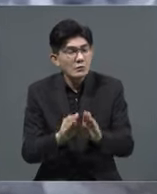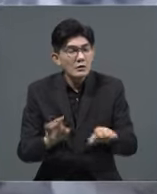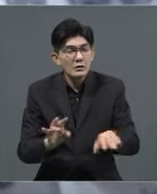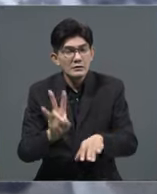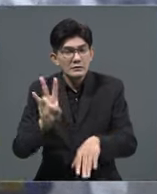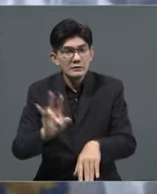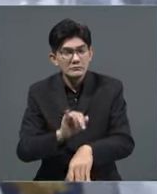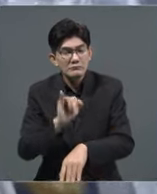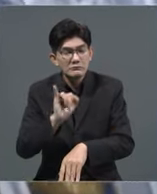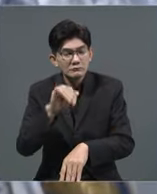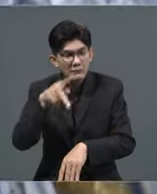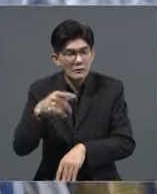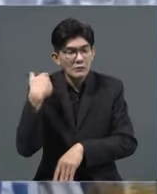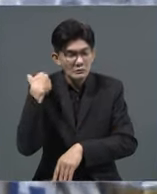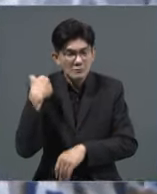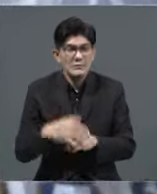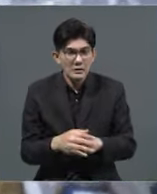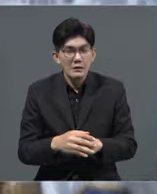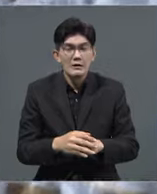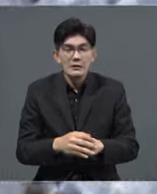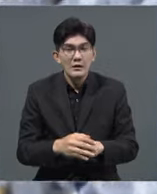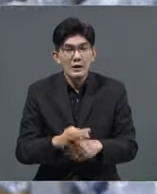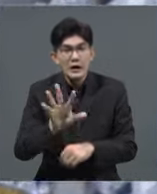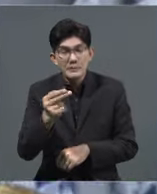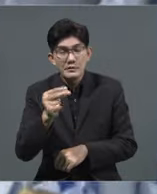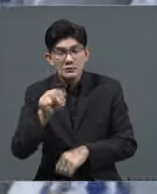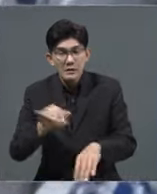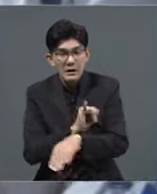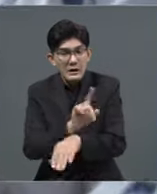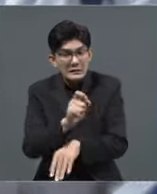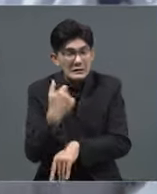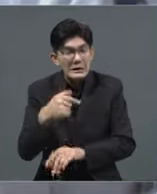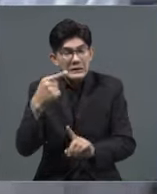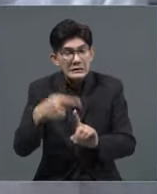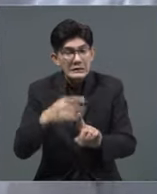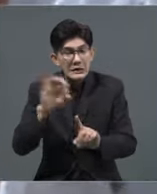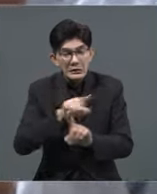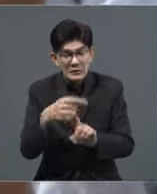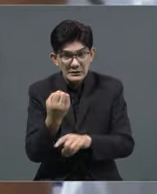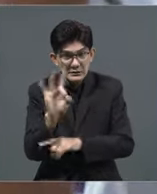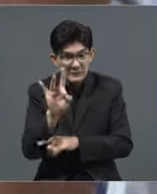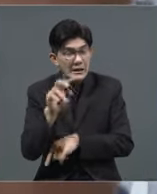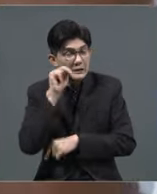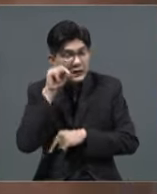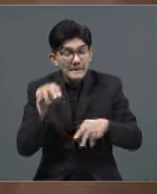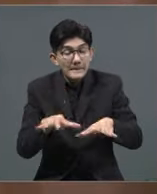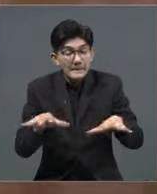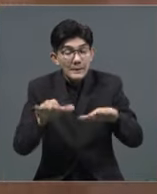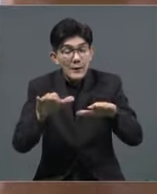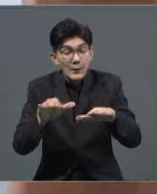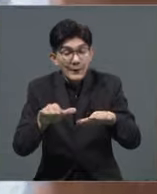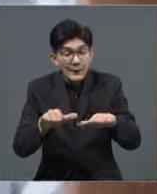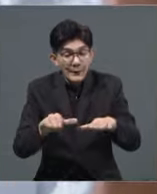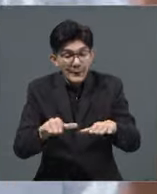พื้นที่การเกษตรได้รับความเสียหายไป 52,000 ไร่นะฮะจนกระทั่ง18กันยาน้ำเริ่มทรงตัวแล้วก็ลดลงตามล